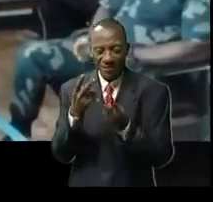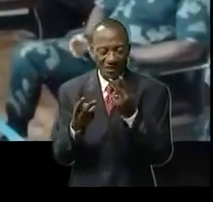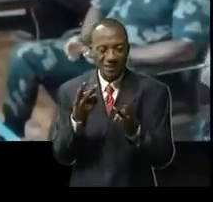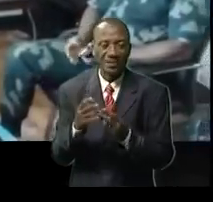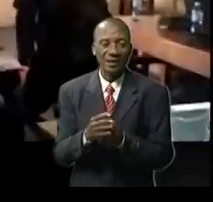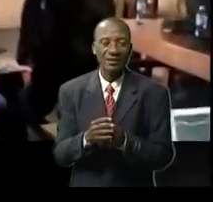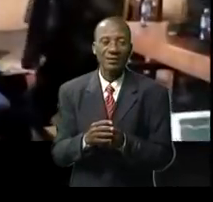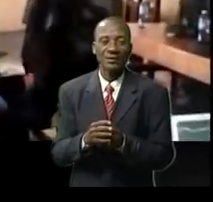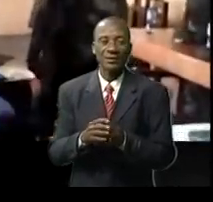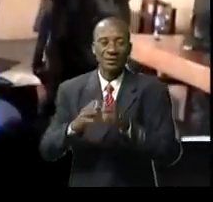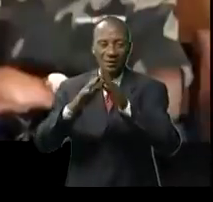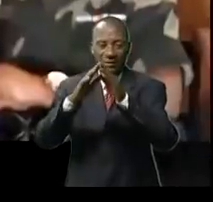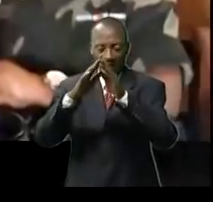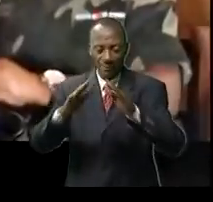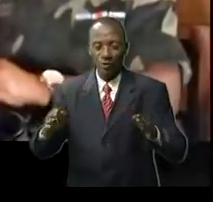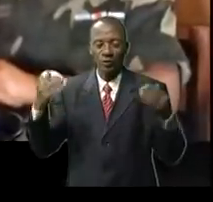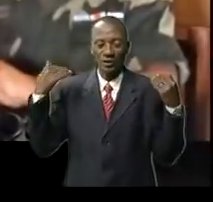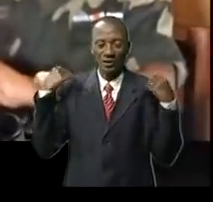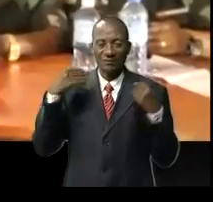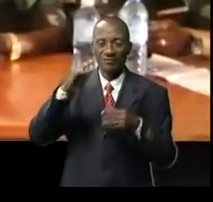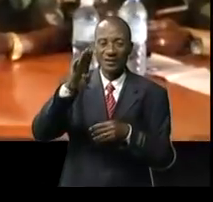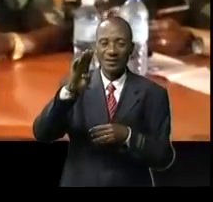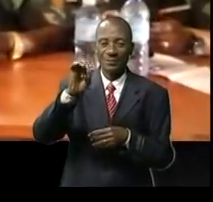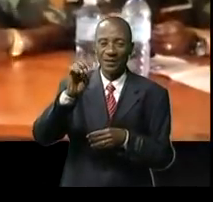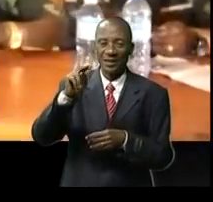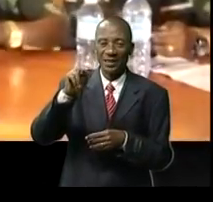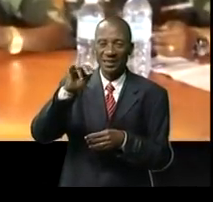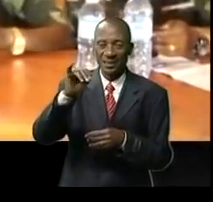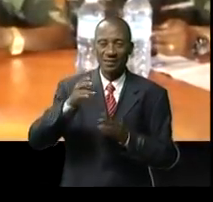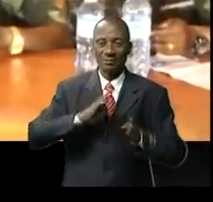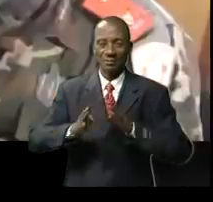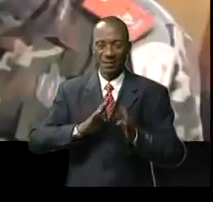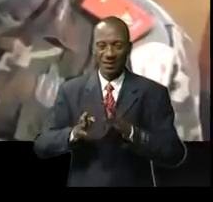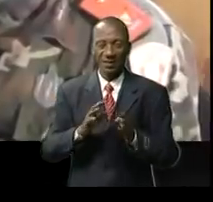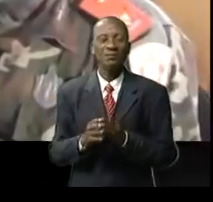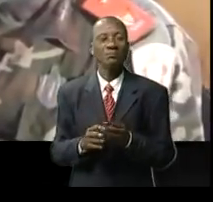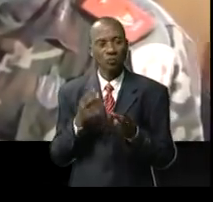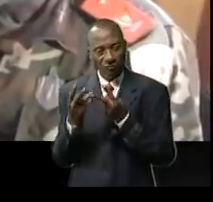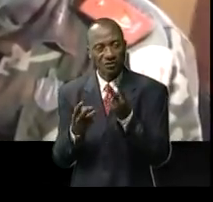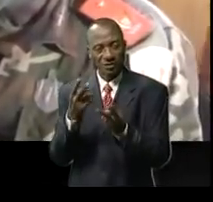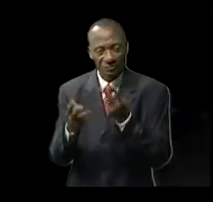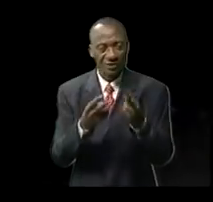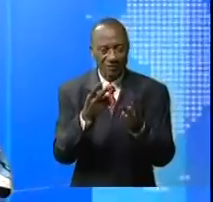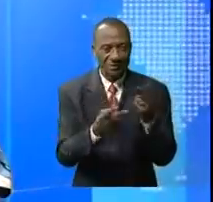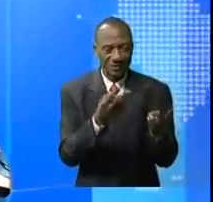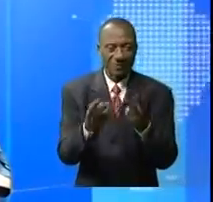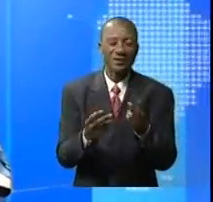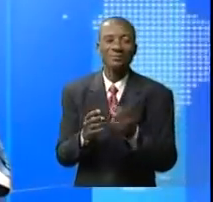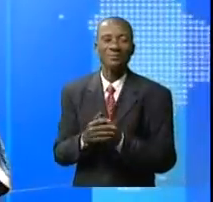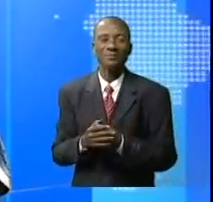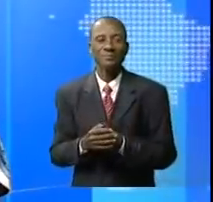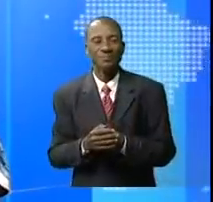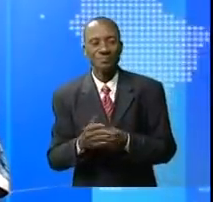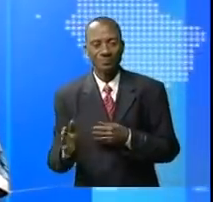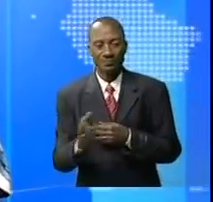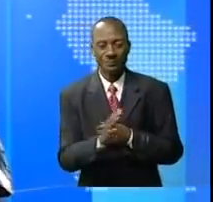de se rendre au camp Mambangu où il a présidé une réunion avec ses collaborateurs en opération dans cette partie du Nord Kivu.